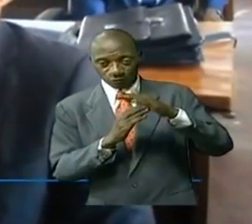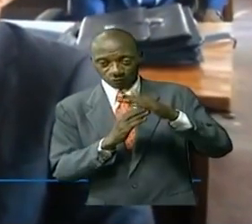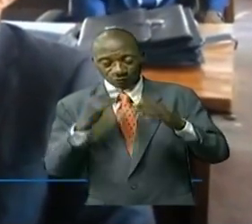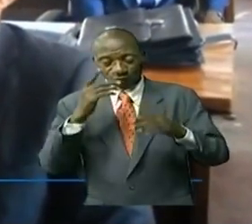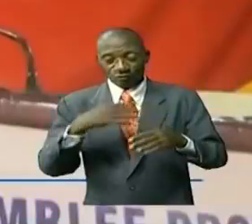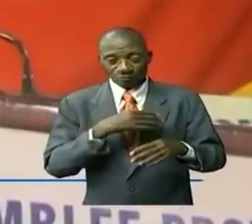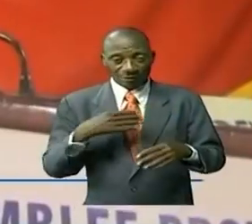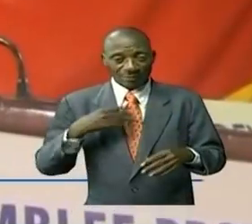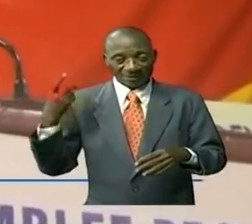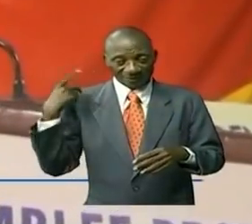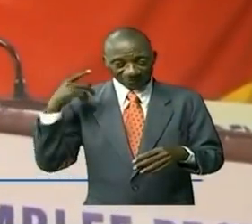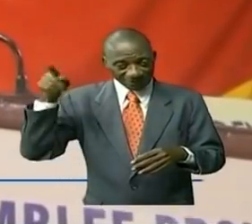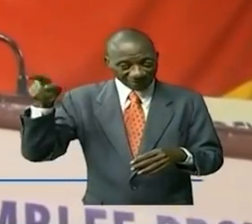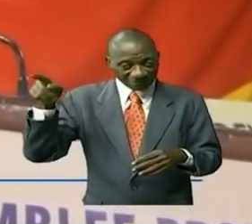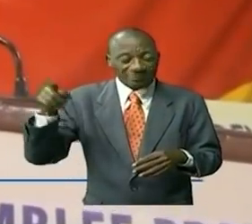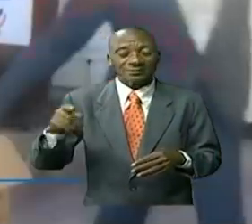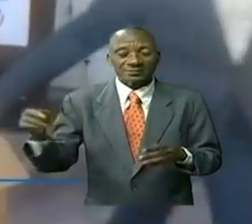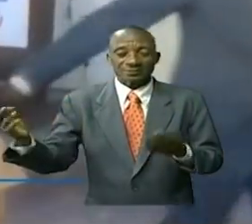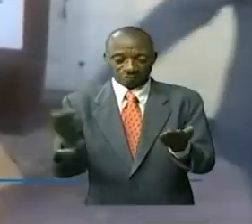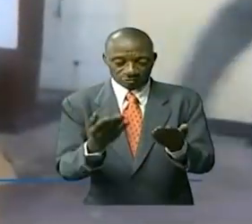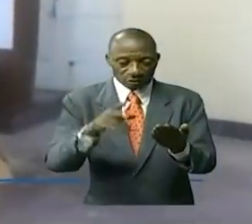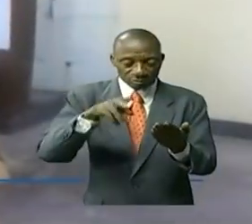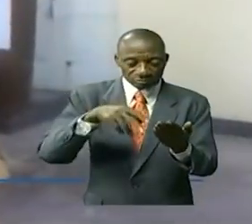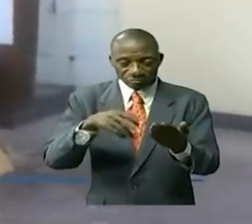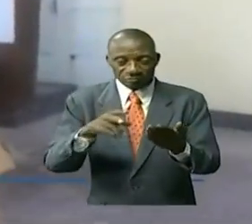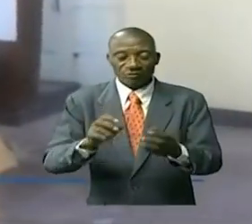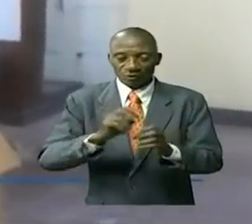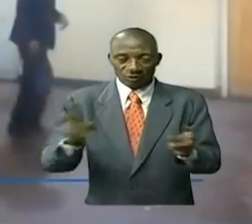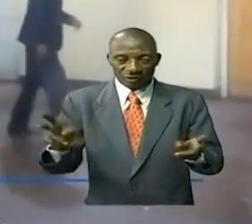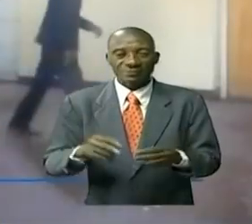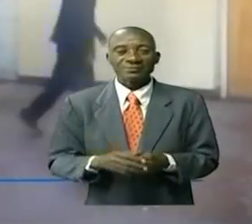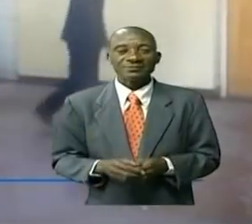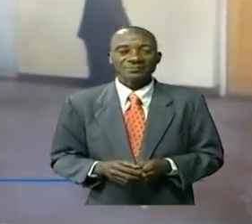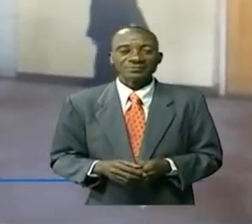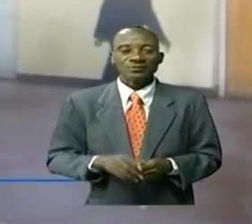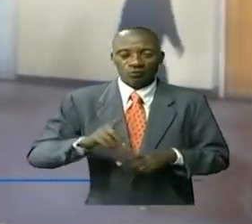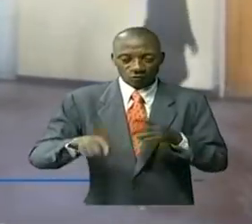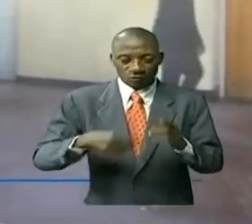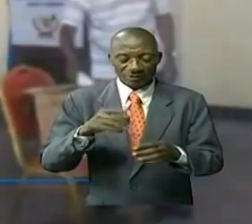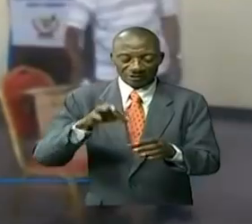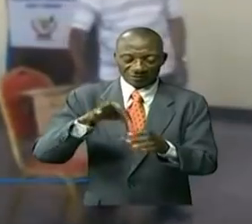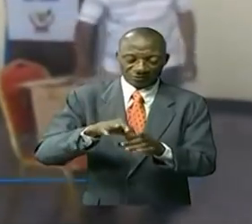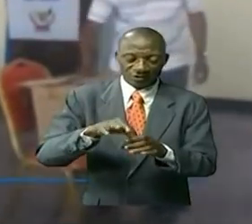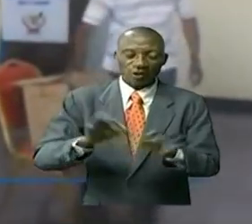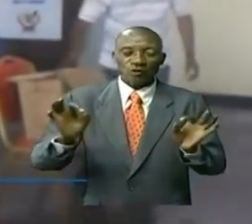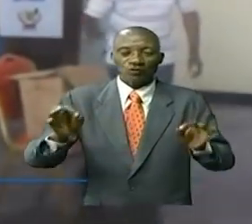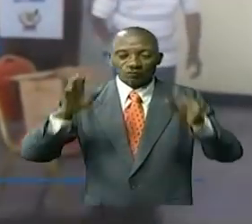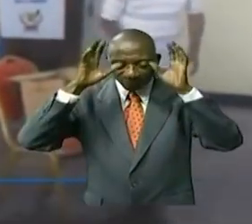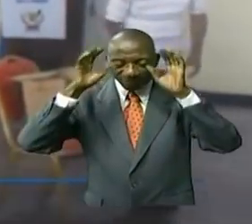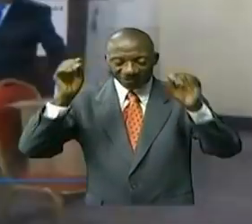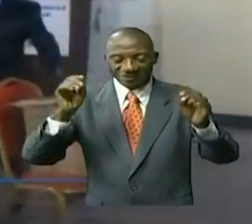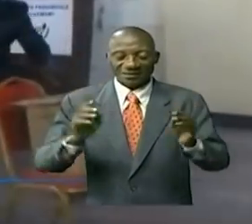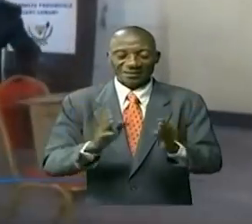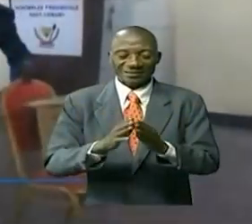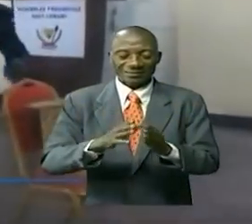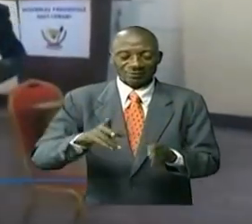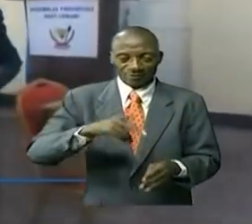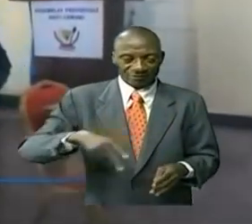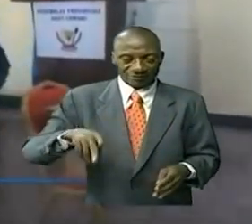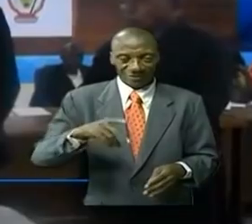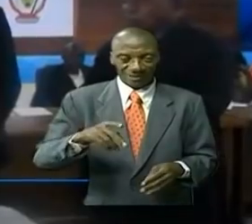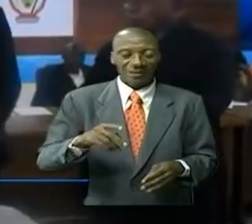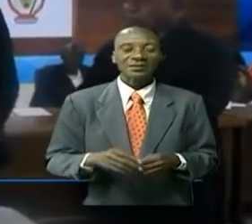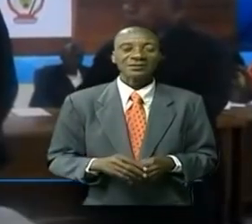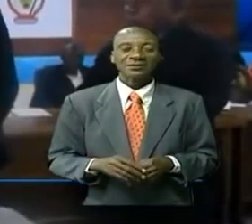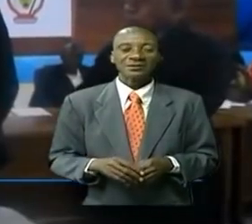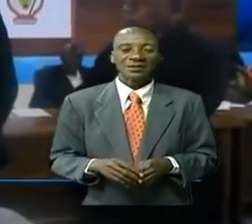et séance tenante, la plénière a procédé aux élections du nouveau président de l'Assemblée provinciale. Dès ce vote, l'honorable Mutombo Ngoyi